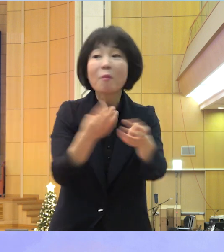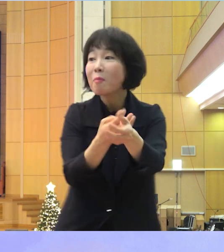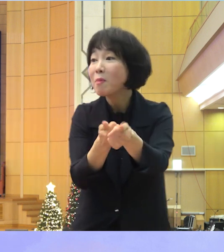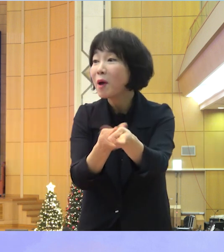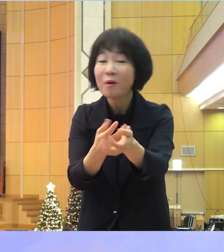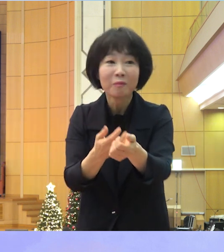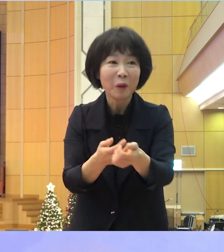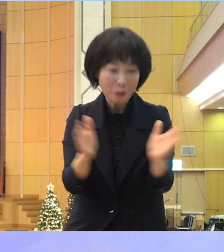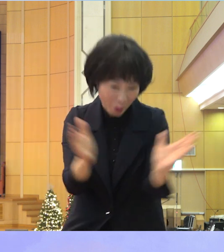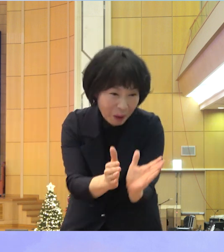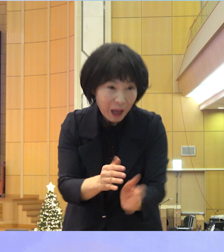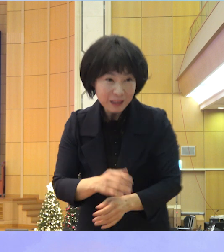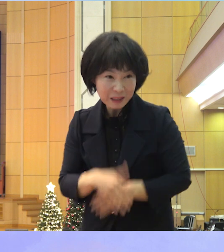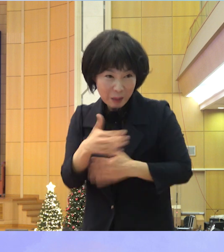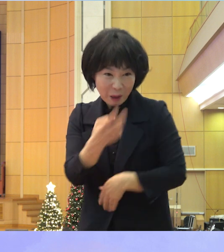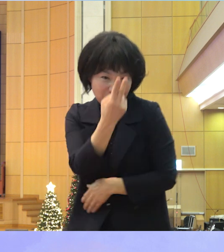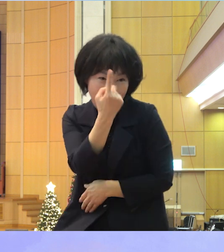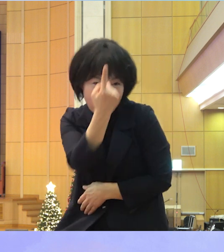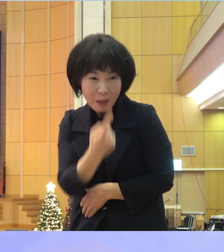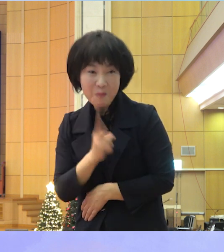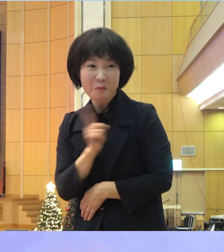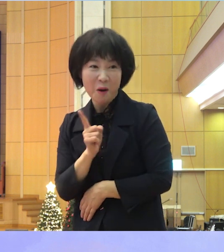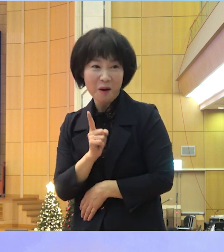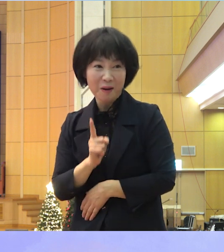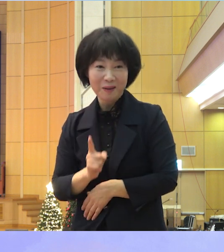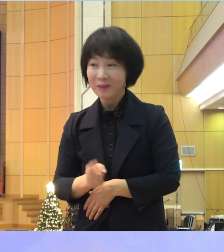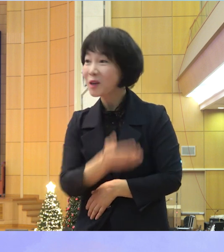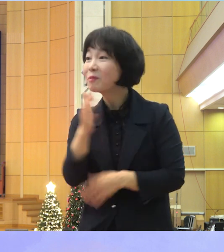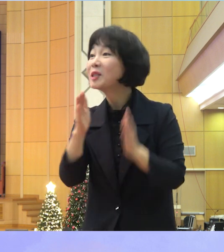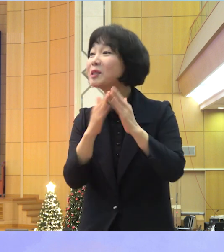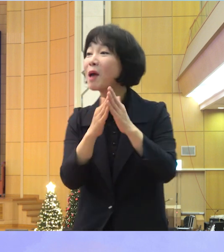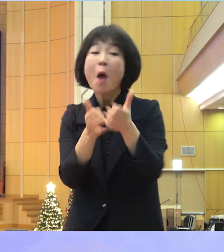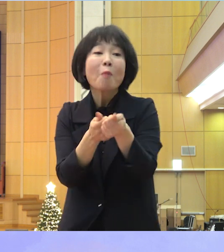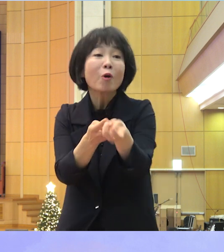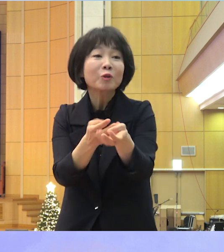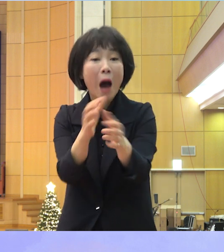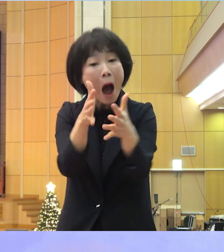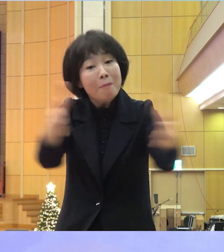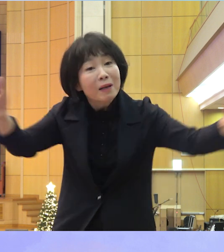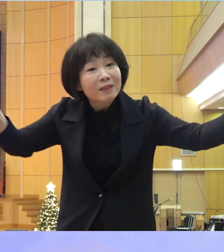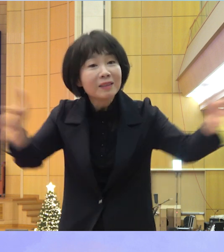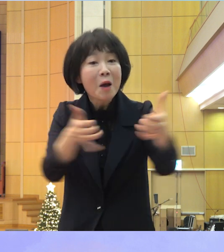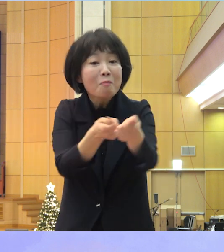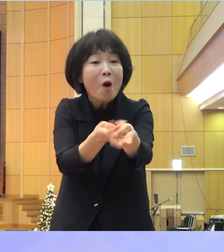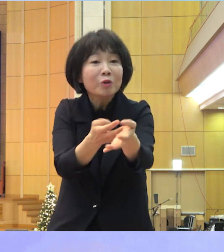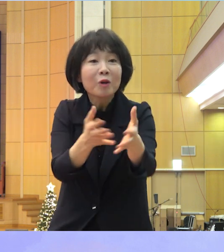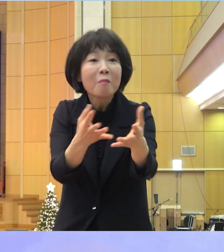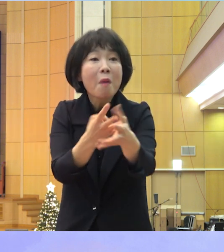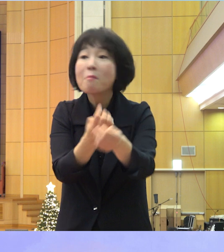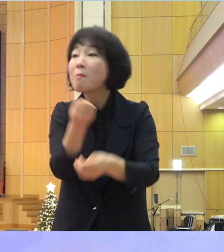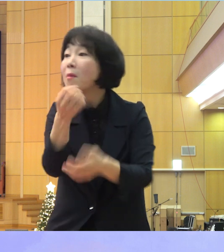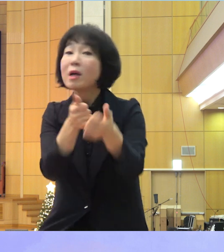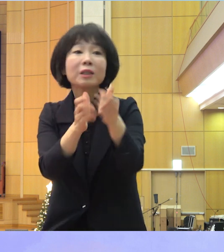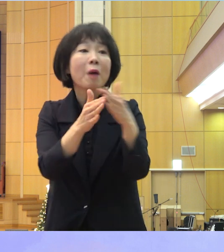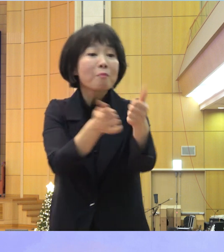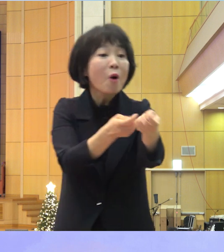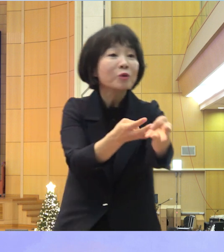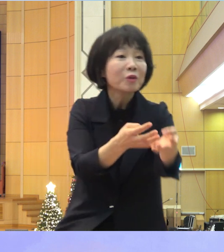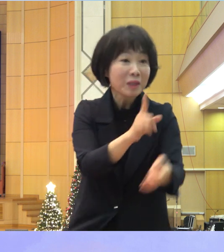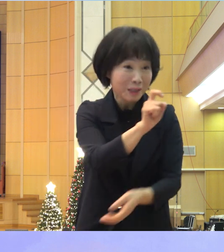아이들 3살, 4살짜리도 서로 만나서 이렇게 놀이하면서 서로 물어봐. 너 몇 평에